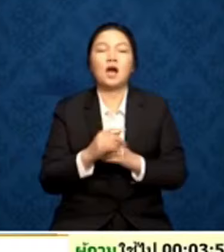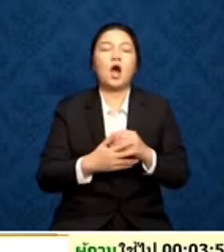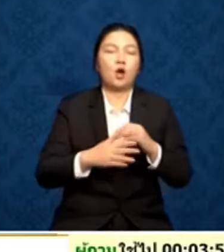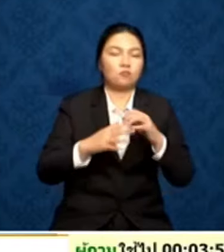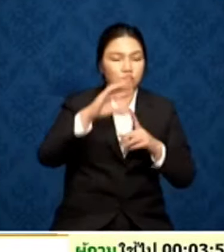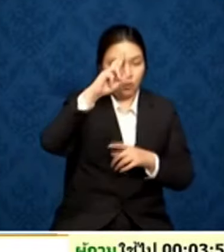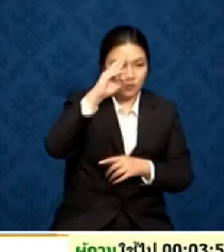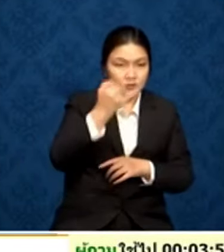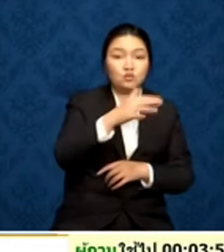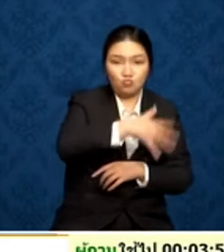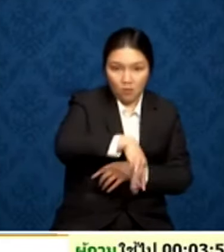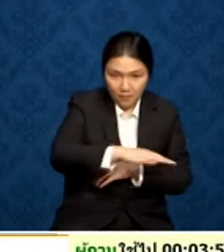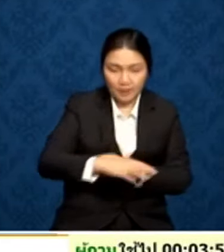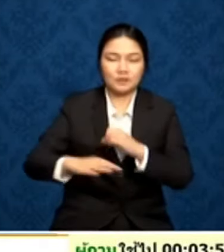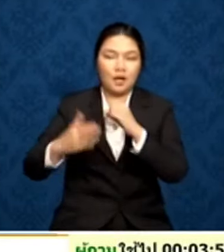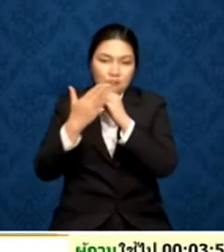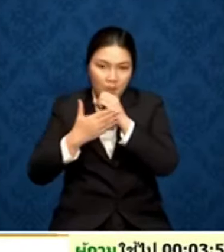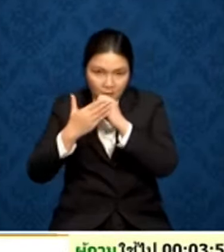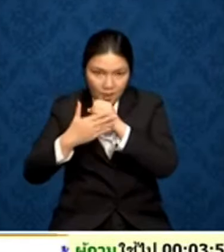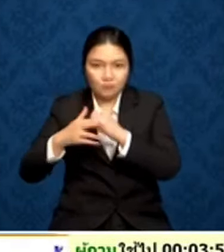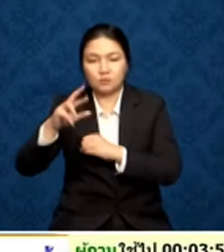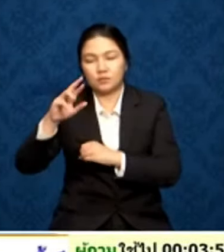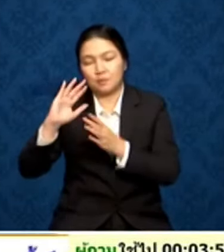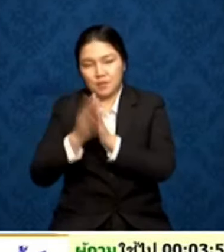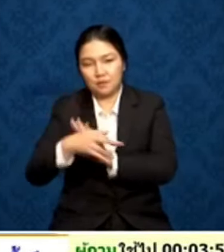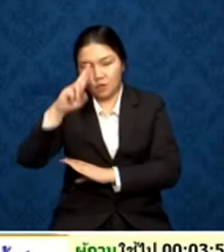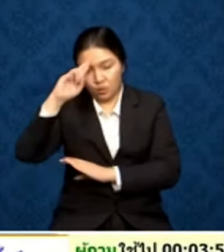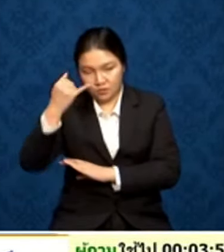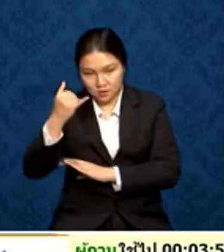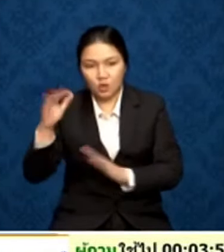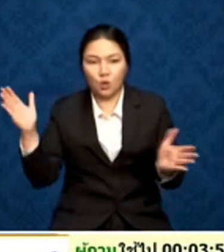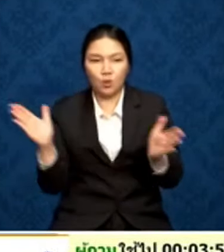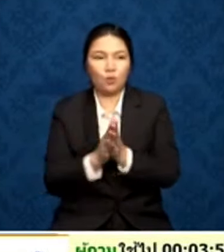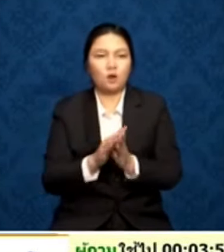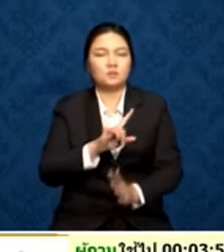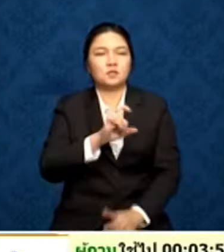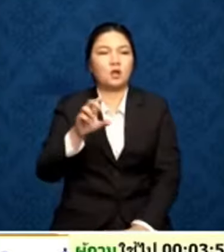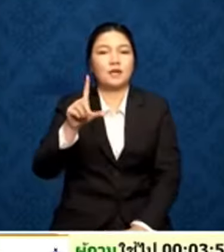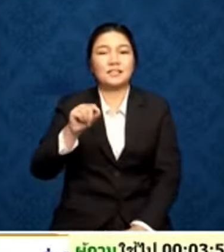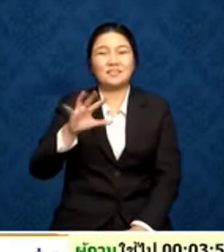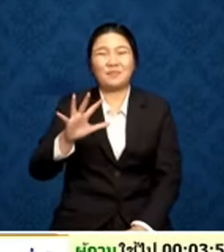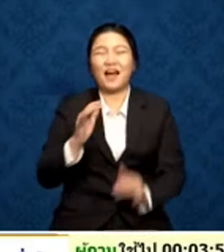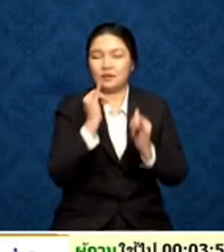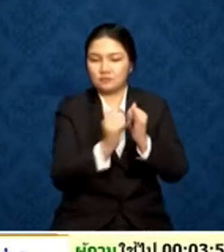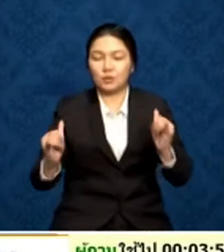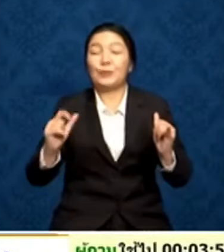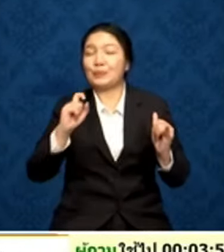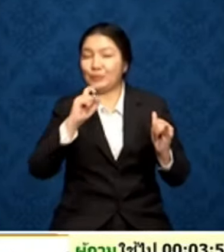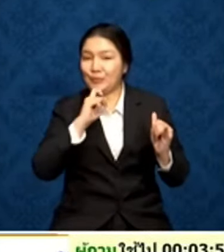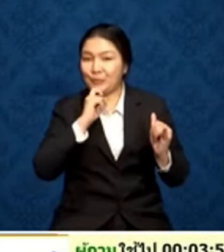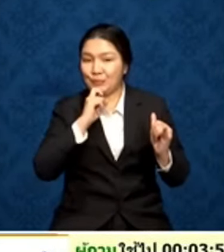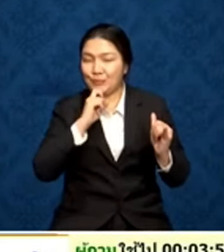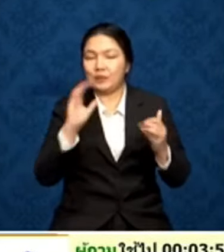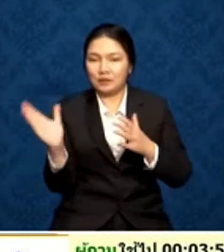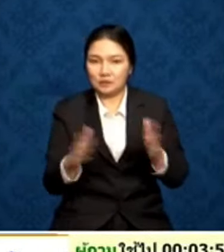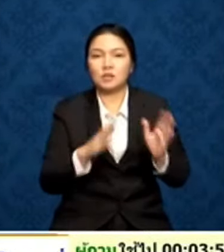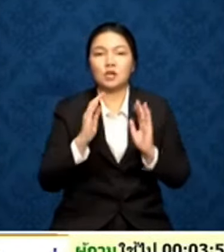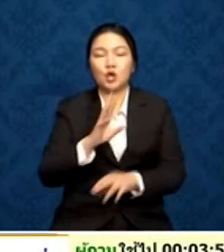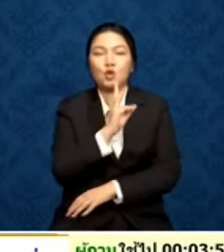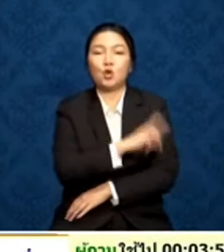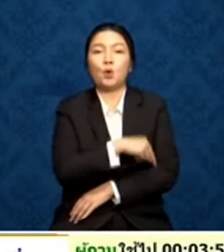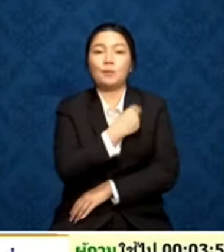ทรวงสำนักงานปลัดเนี่ยประมาณ 1,625 เตียงแล้วก็ในส่วนของโรงพยาบาลทั่วไปแล้ว